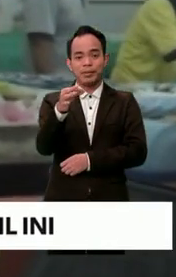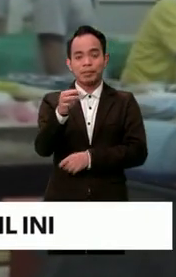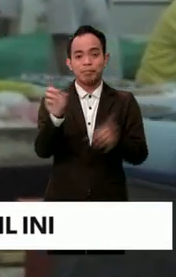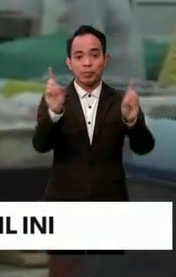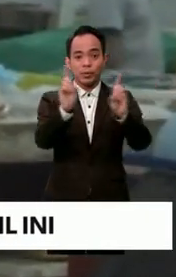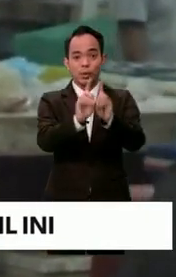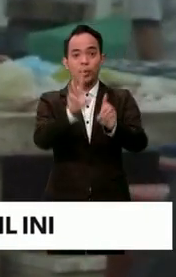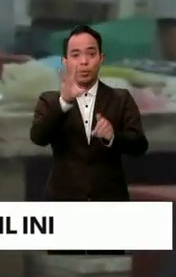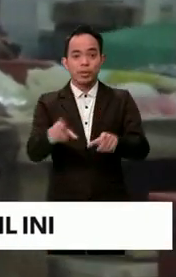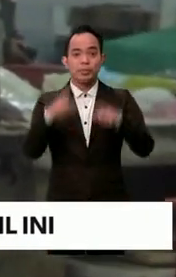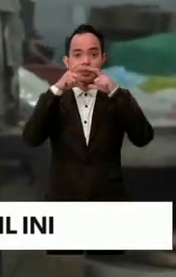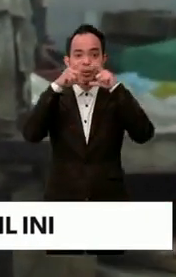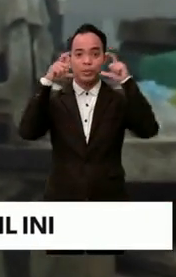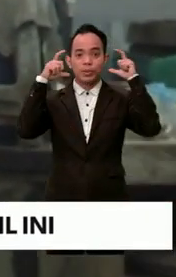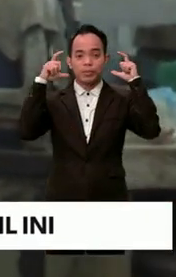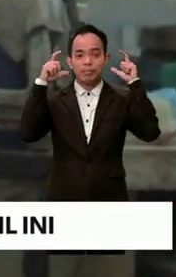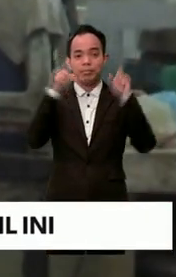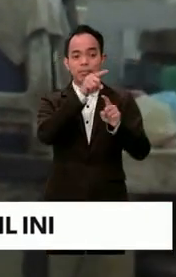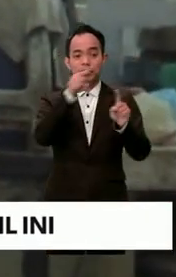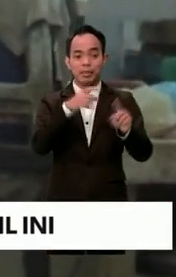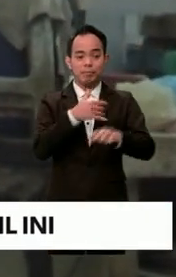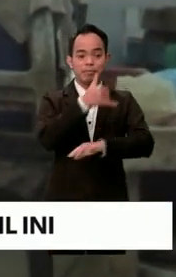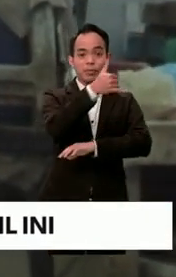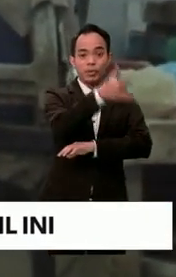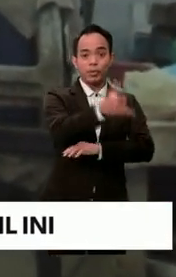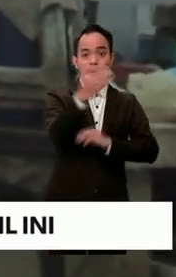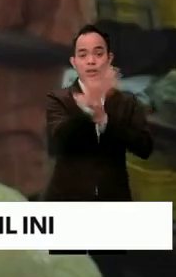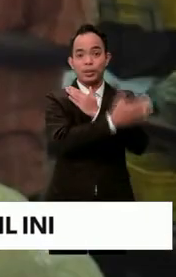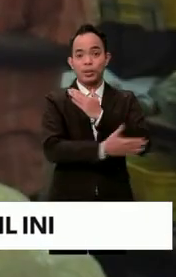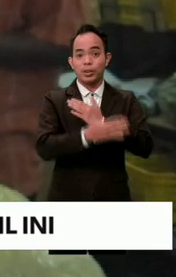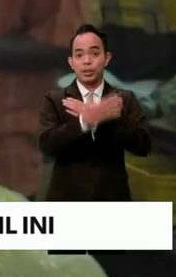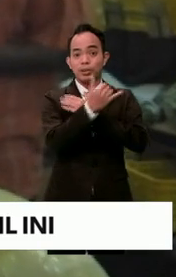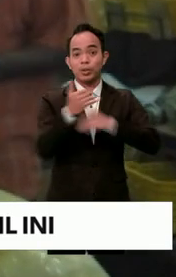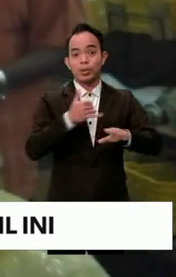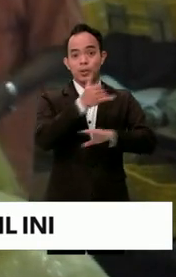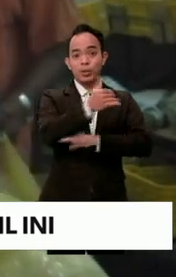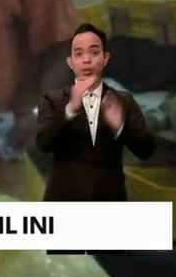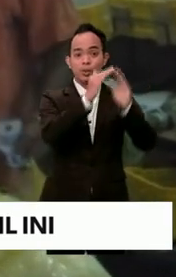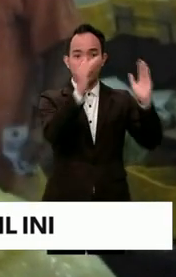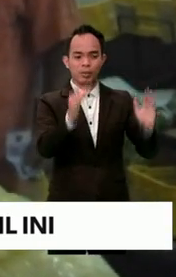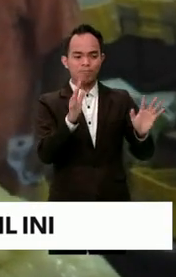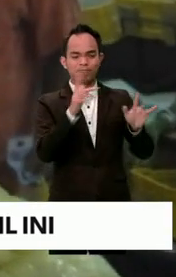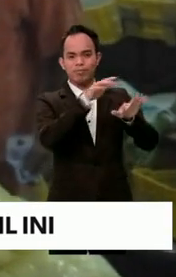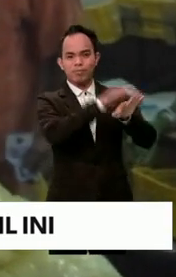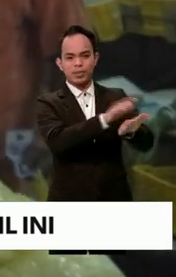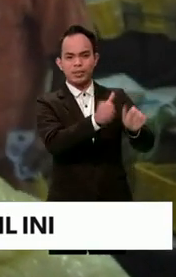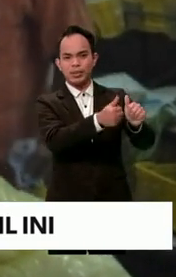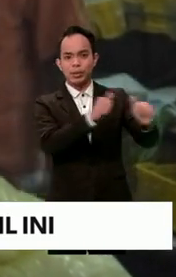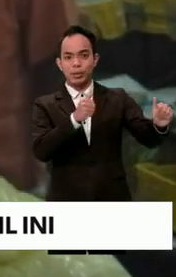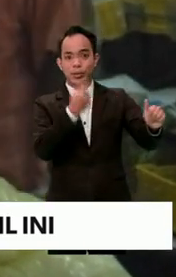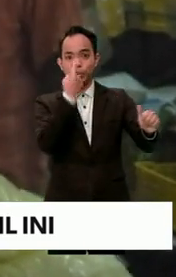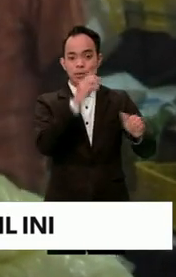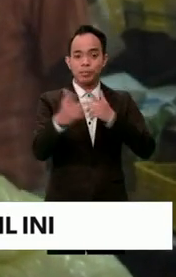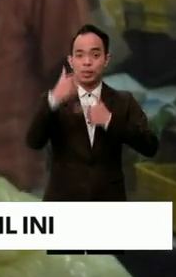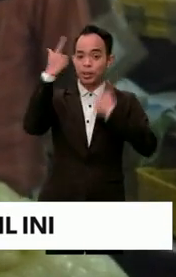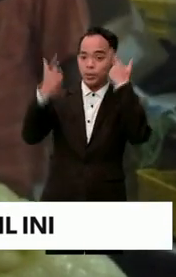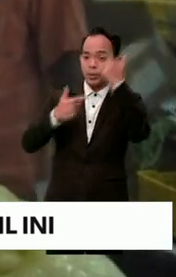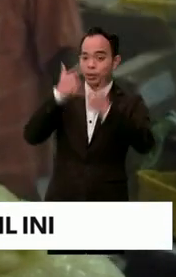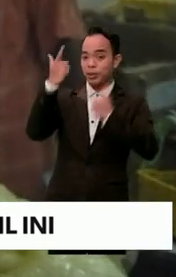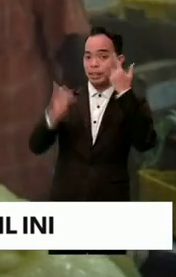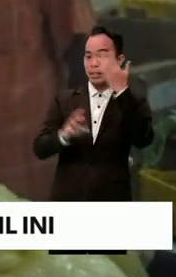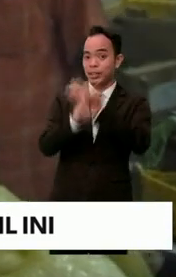kontainer Apa diwajibkan memakai Belitung ke apabila keluar dari rumah enakan berada di tempat yang sesak dan elakkan daripada melawat kumpulan